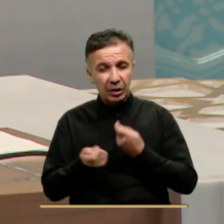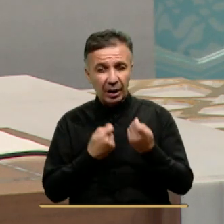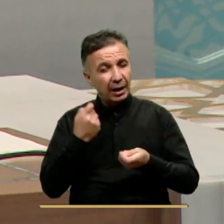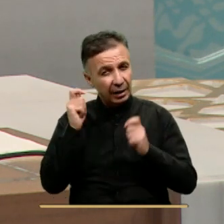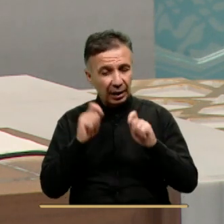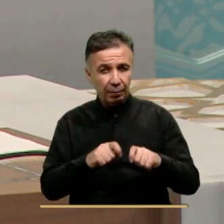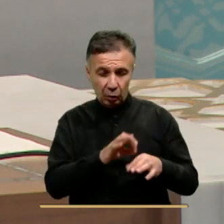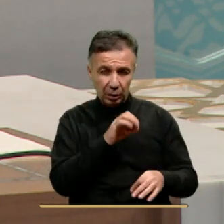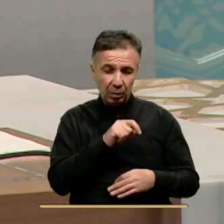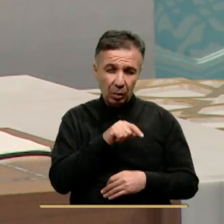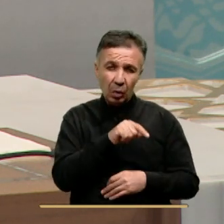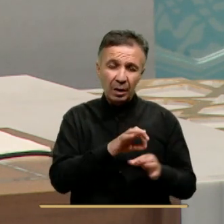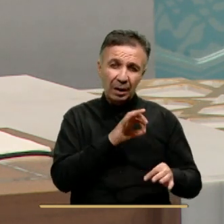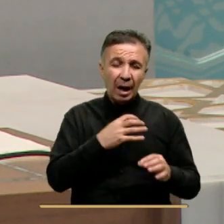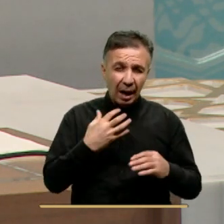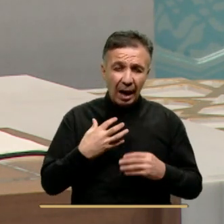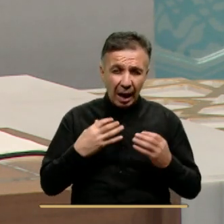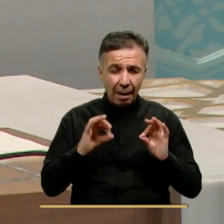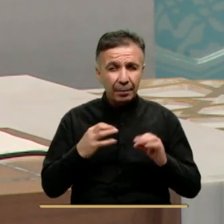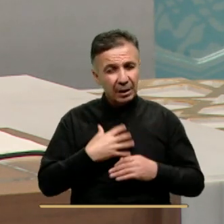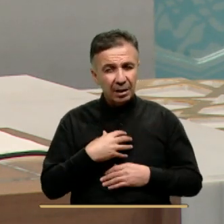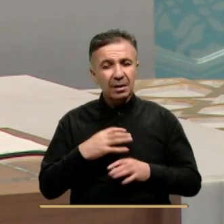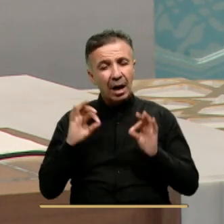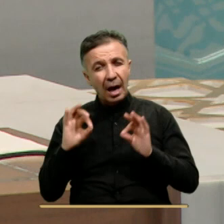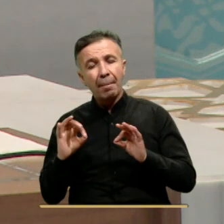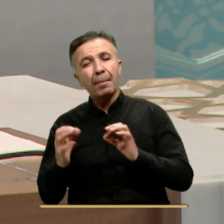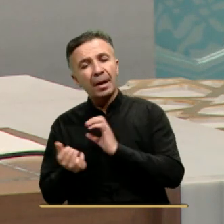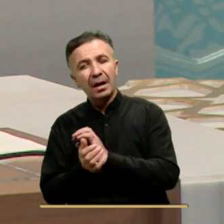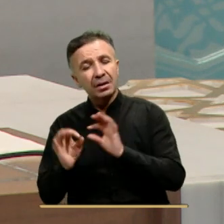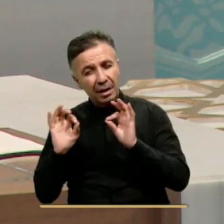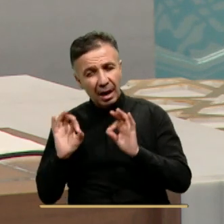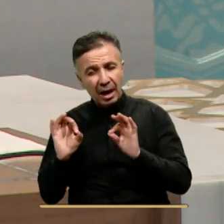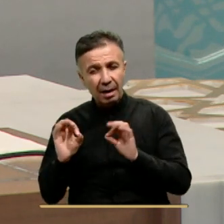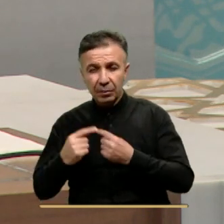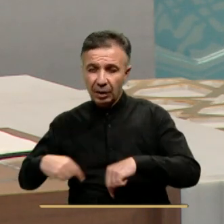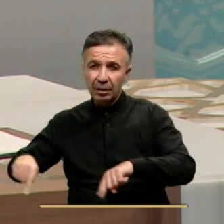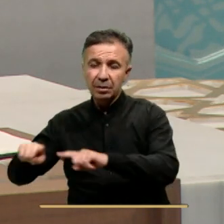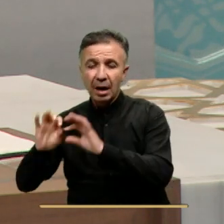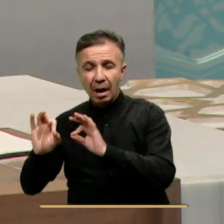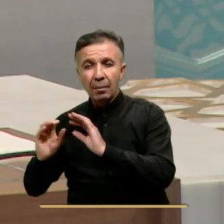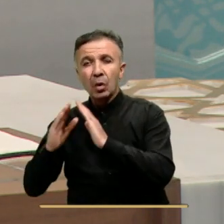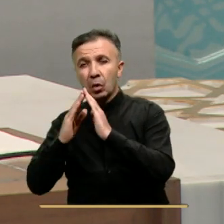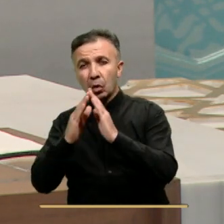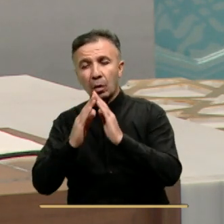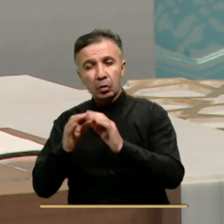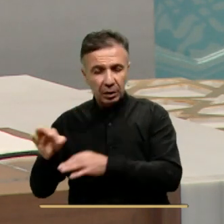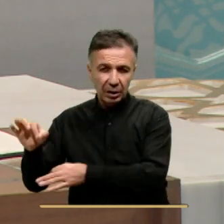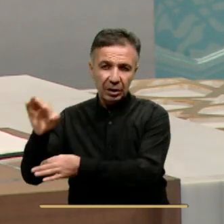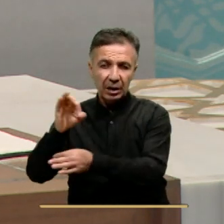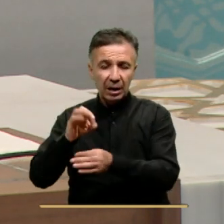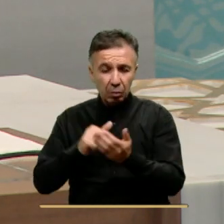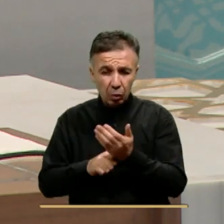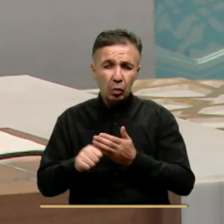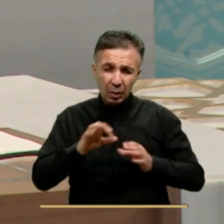insan da hem kendisine hem ailesine hem çevresine hem komşularına ve tüm insanlığa